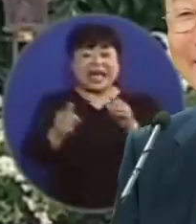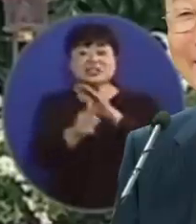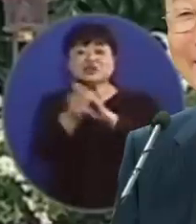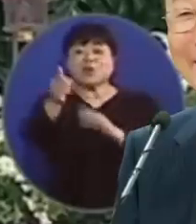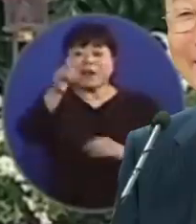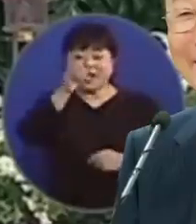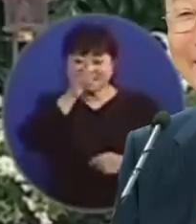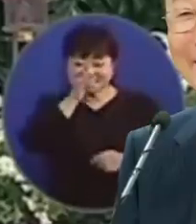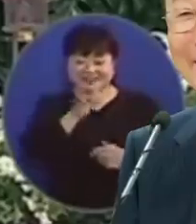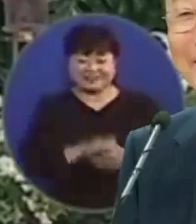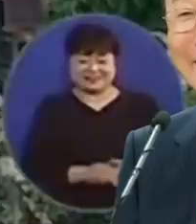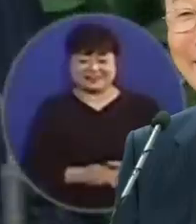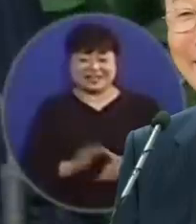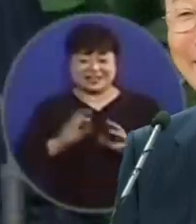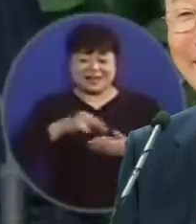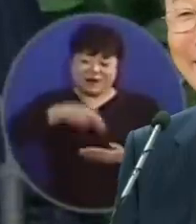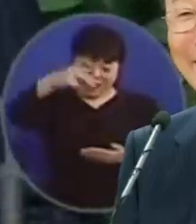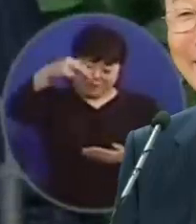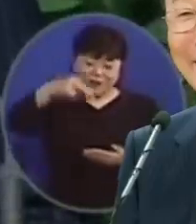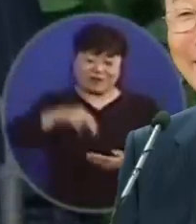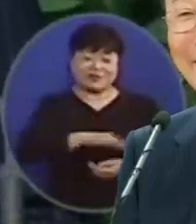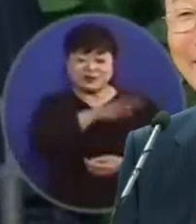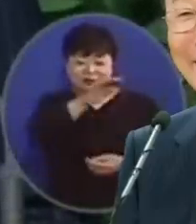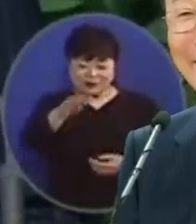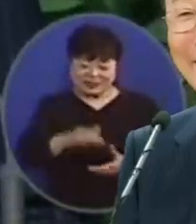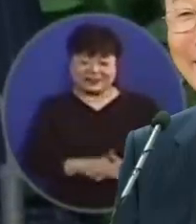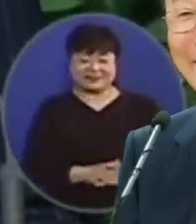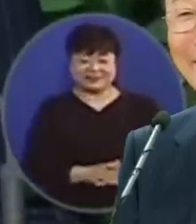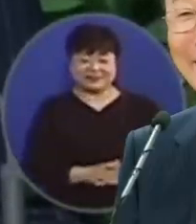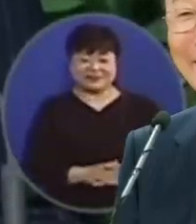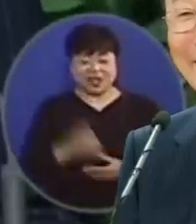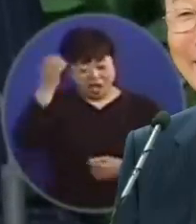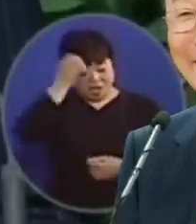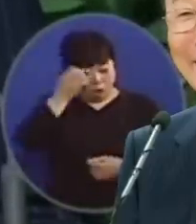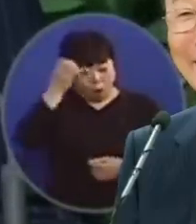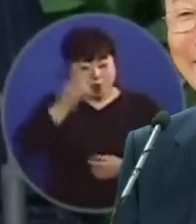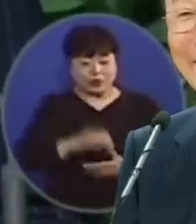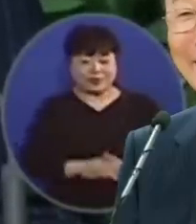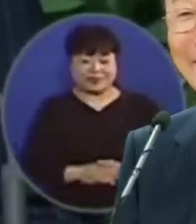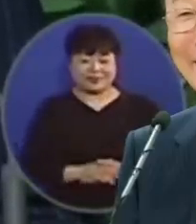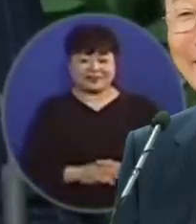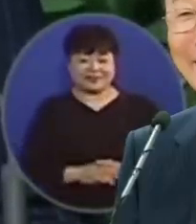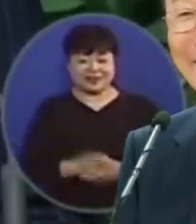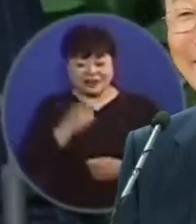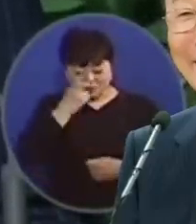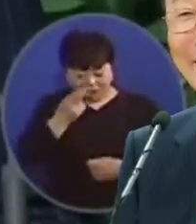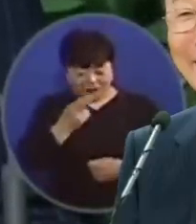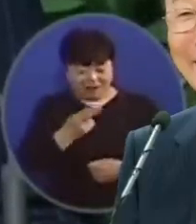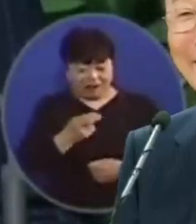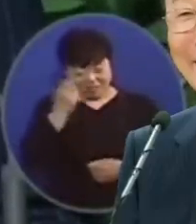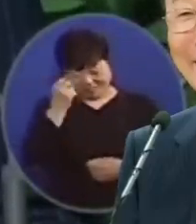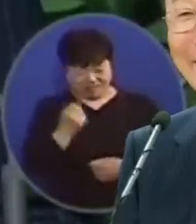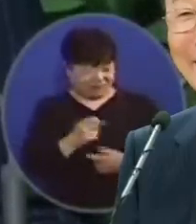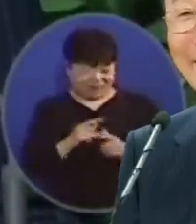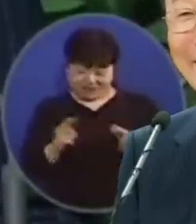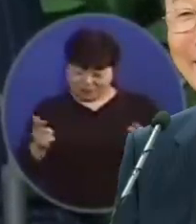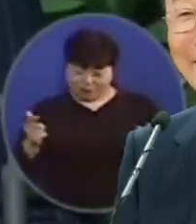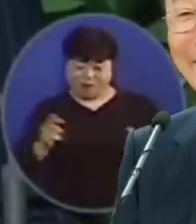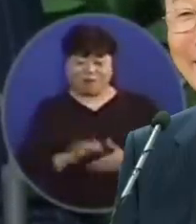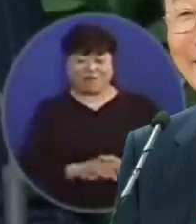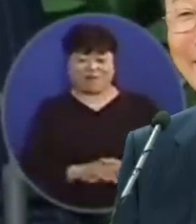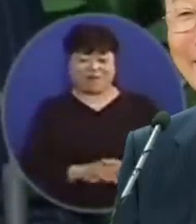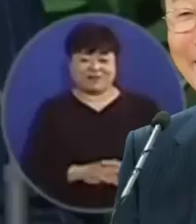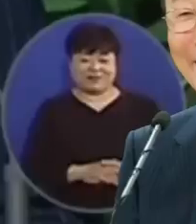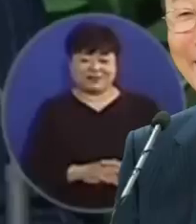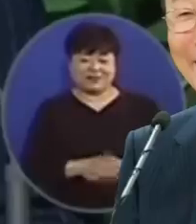있습니다. 천국에 올라가면 우리의 영혼도 썩어지거나 더러워지거나 쇠하여지지 아니하고